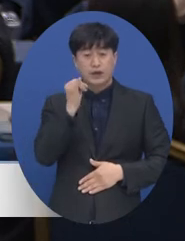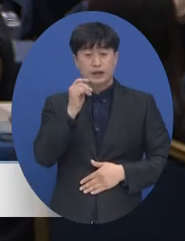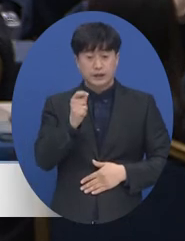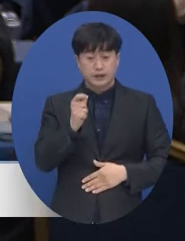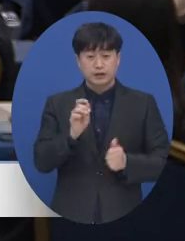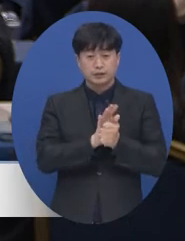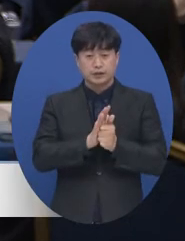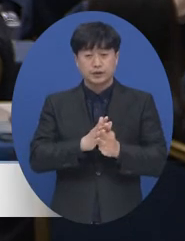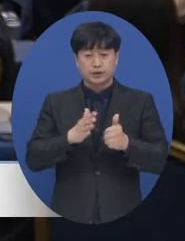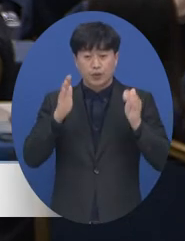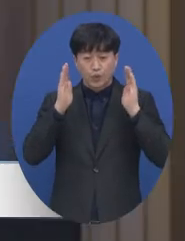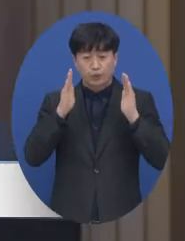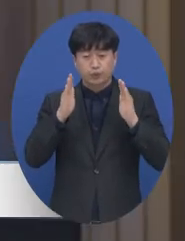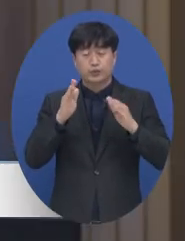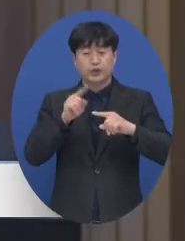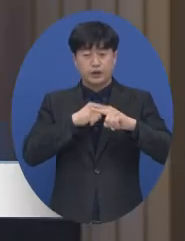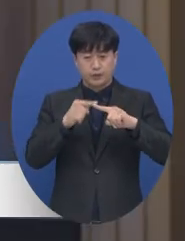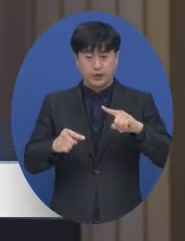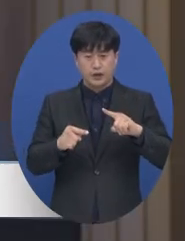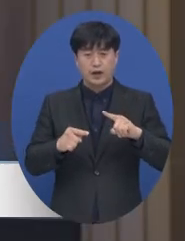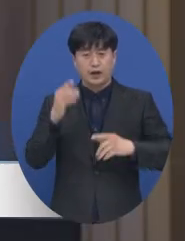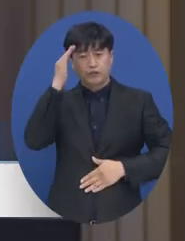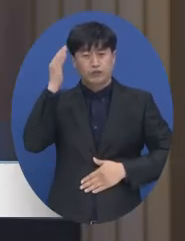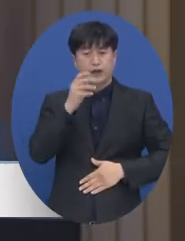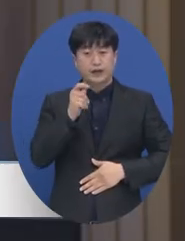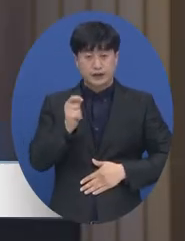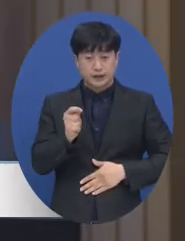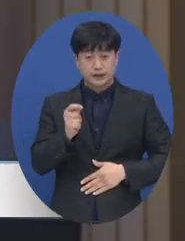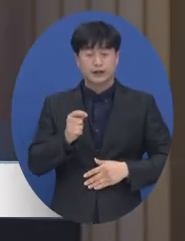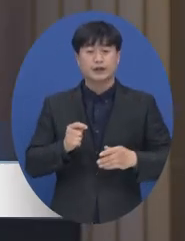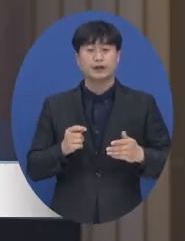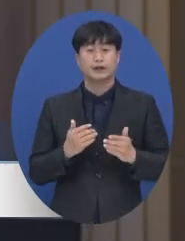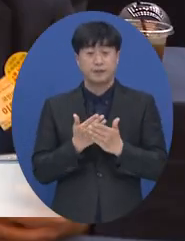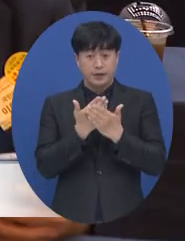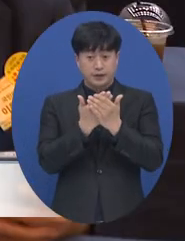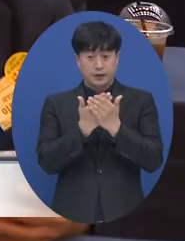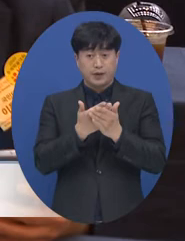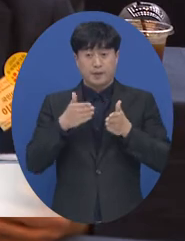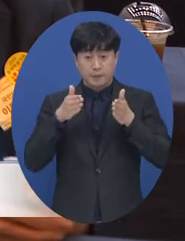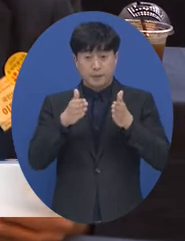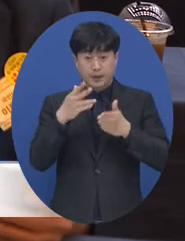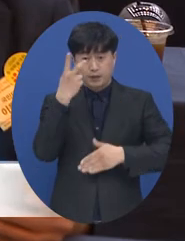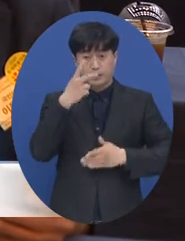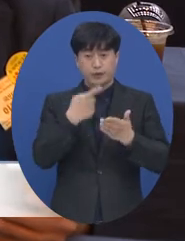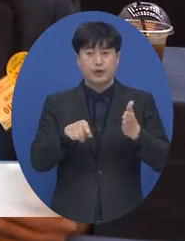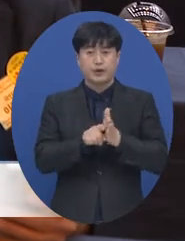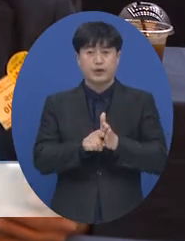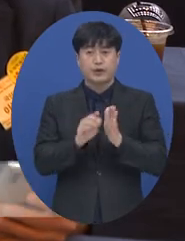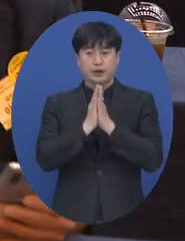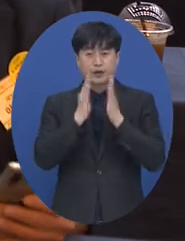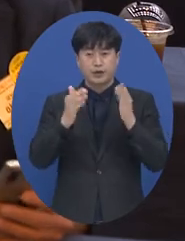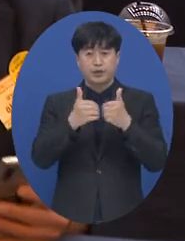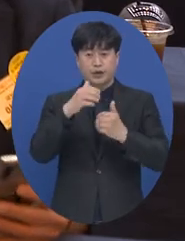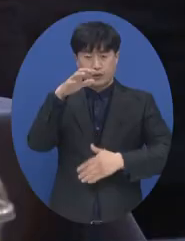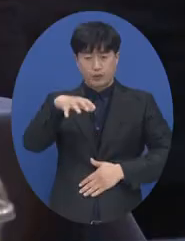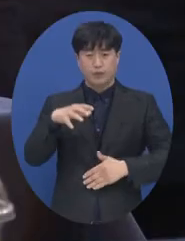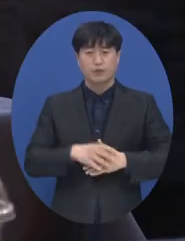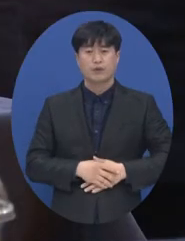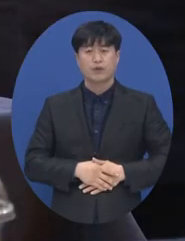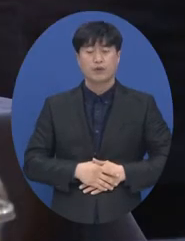한국 IT 서비스 학회 학술대회는 우리나라 IT 산업의 성장 방향을 모색하기 위해 열린 논의